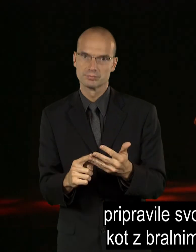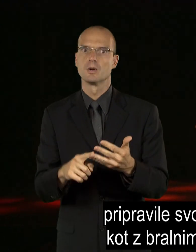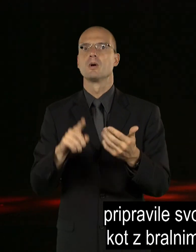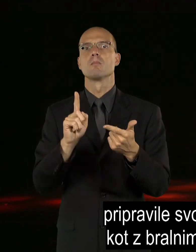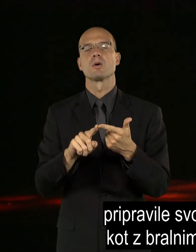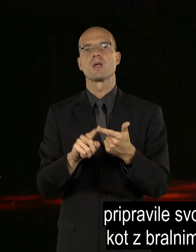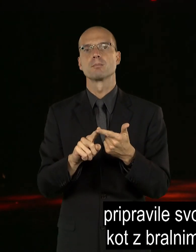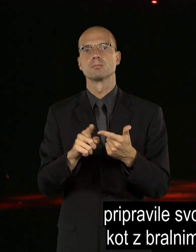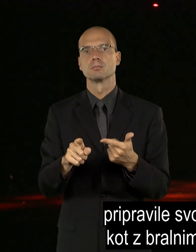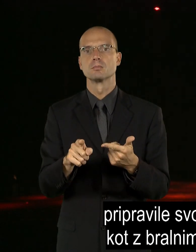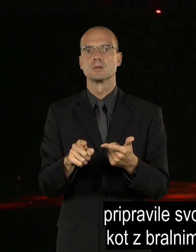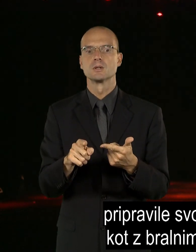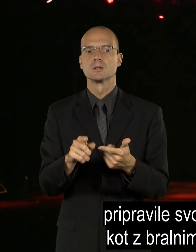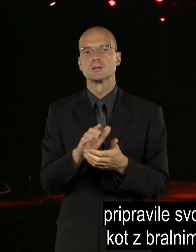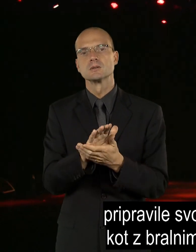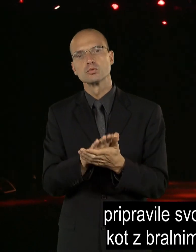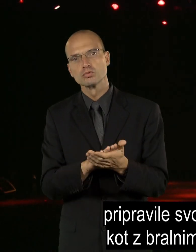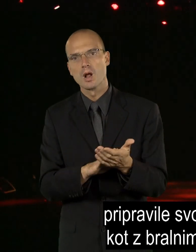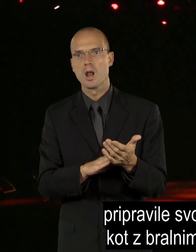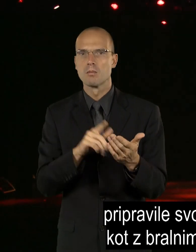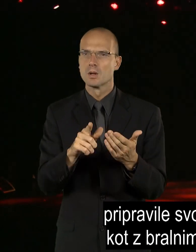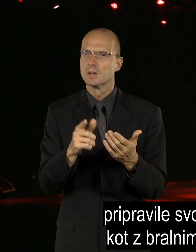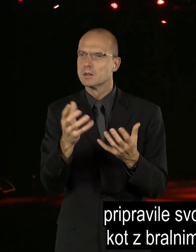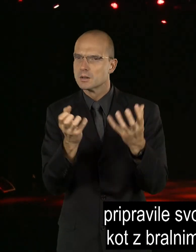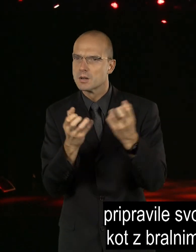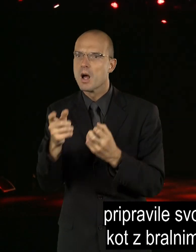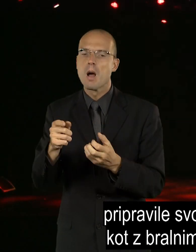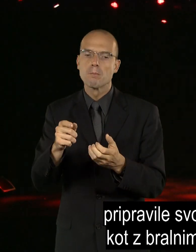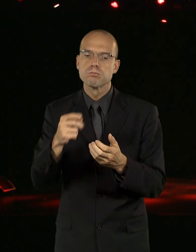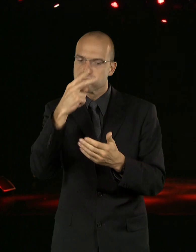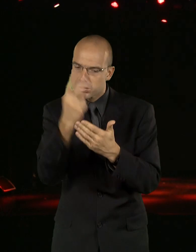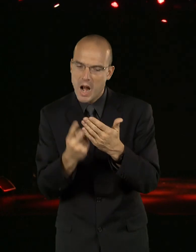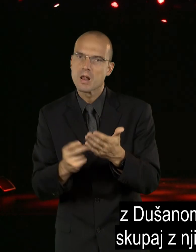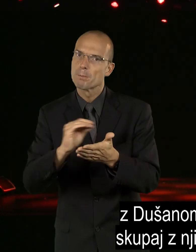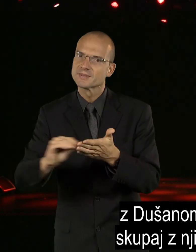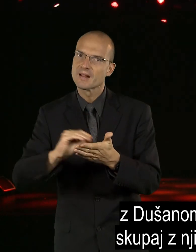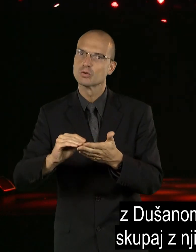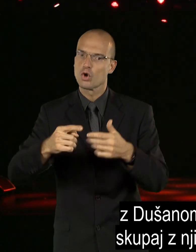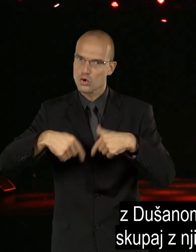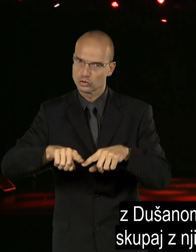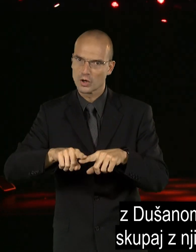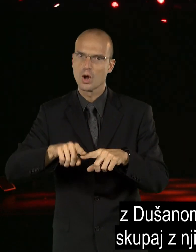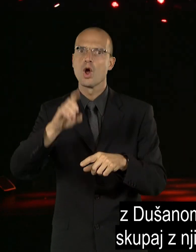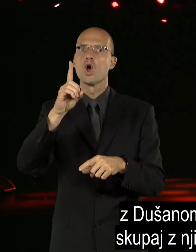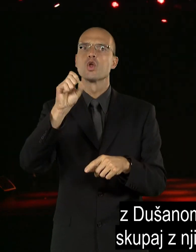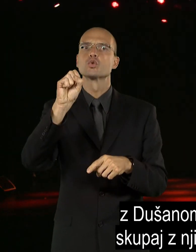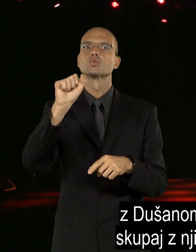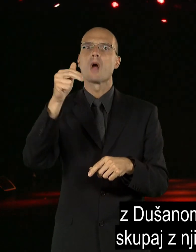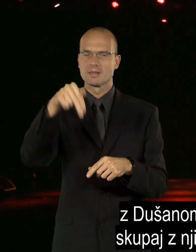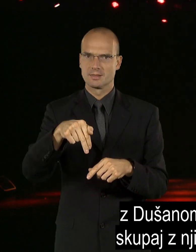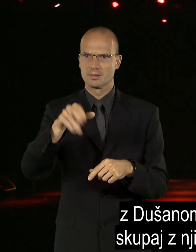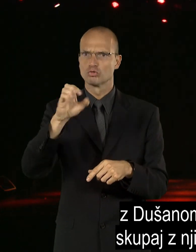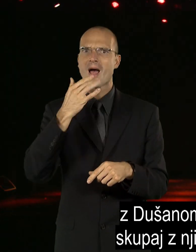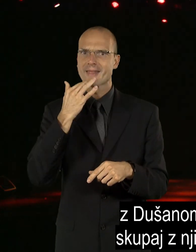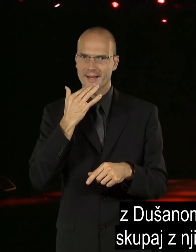kot z bralnim, v bistvu pisateljskim krožkom z Dušanom Čaterjem, tako da so